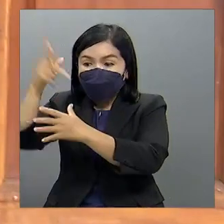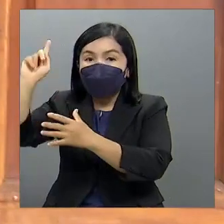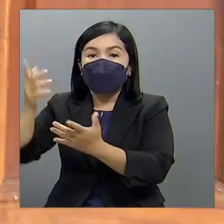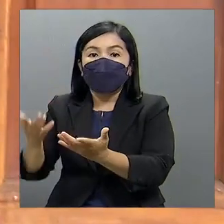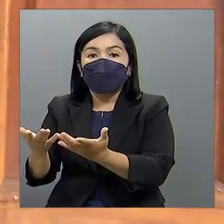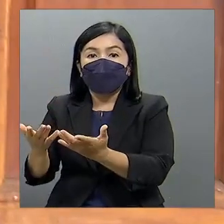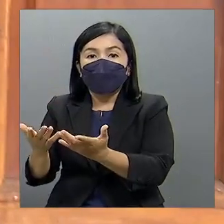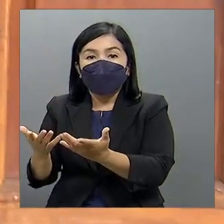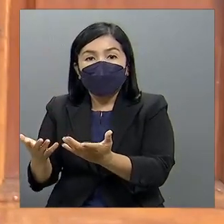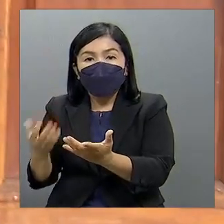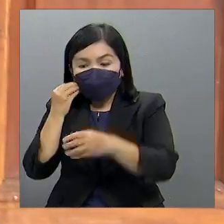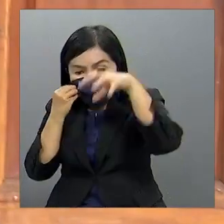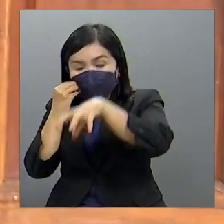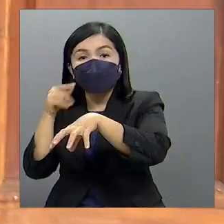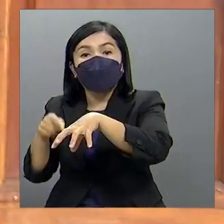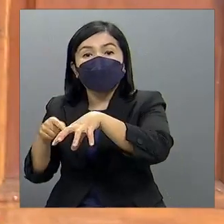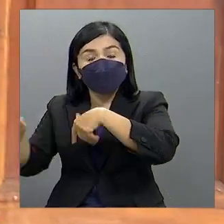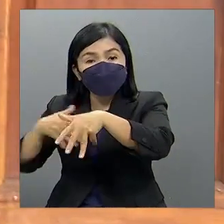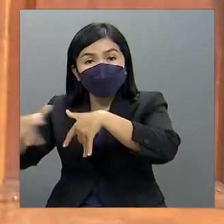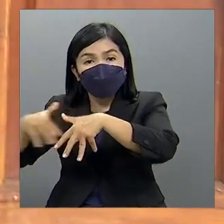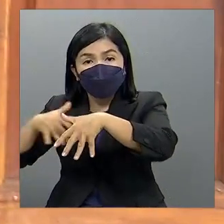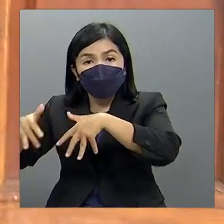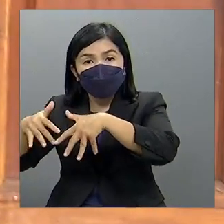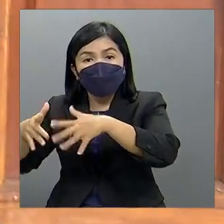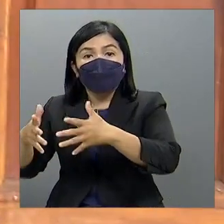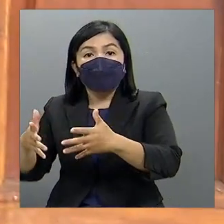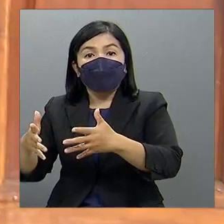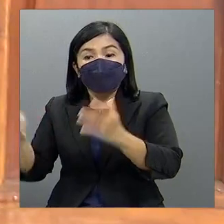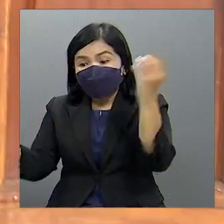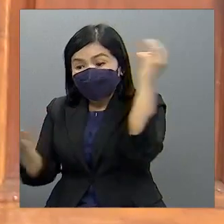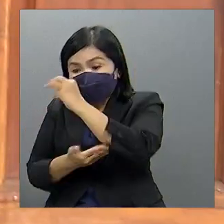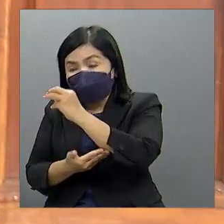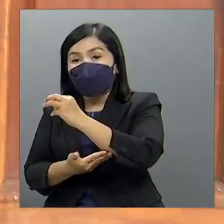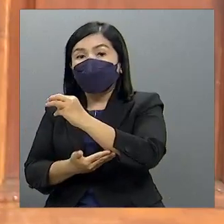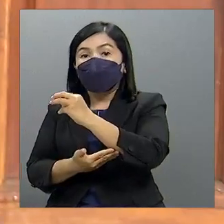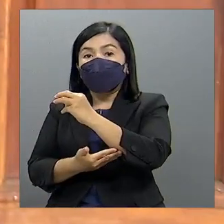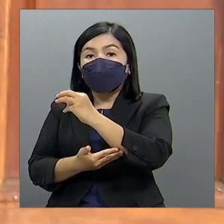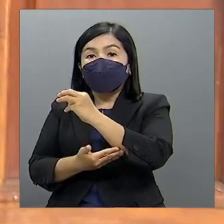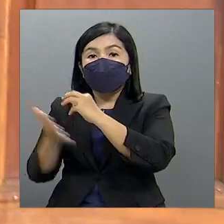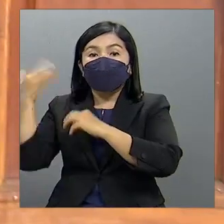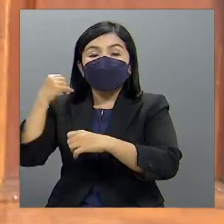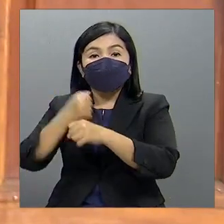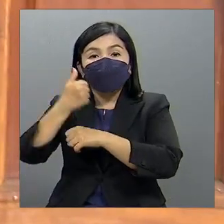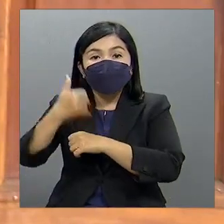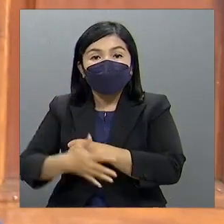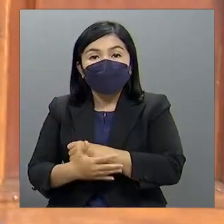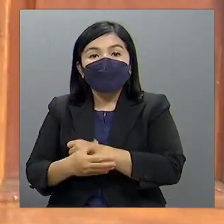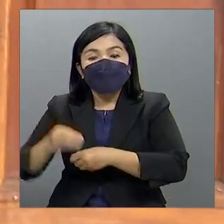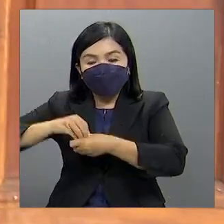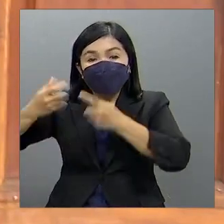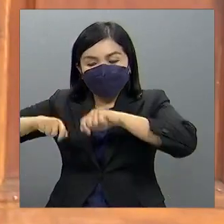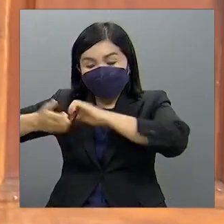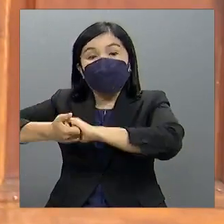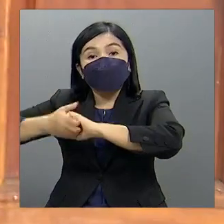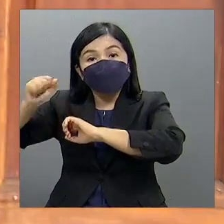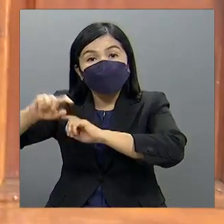กรณีอย่างชาวบ้านไปตกตัดไม้ไปอะไรเขาเมื่อก่อนก็ทำอะไรเราไม่ได้นะคะเพราะอยู่ในสัญญาหน่อยที่